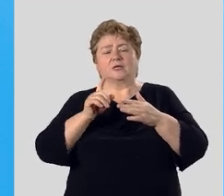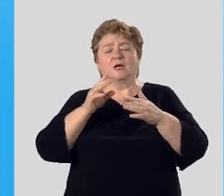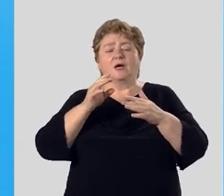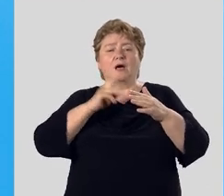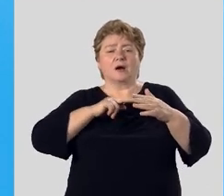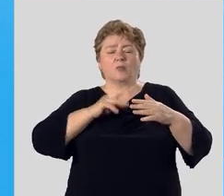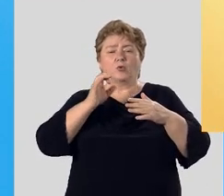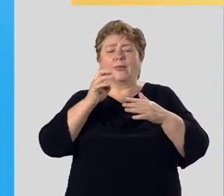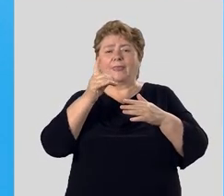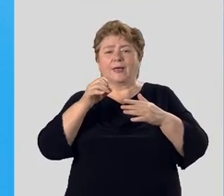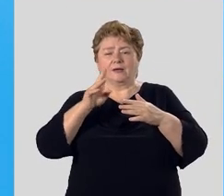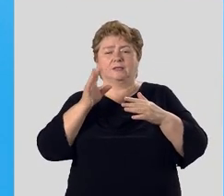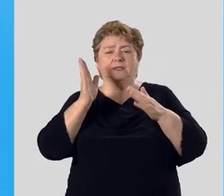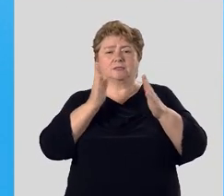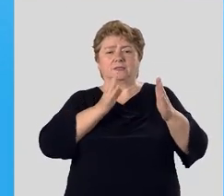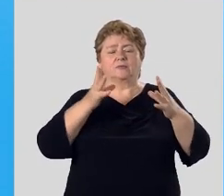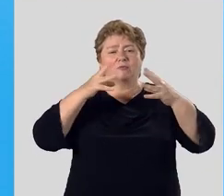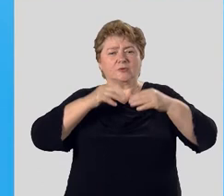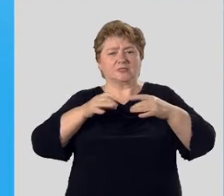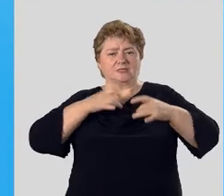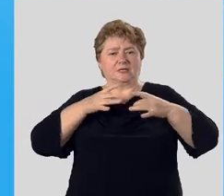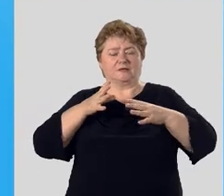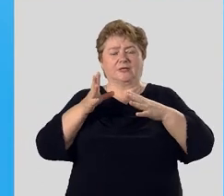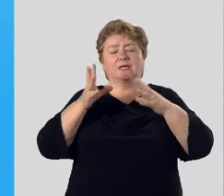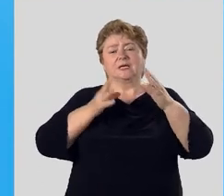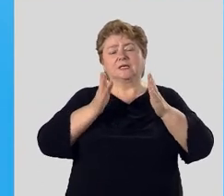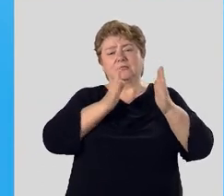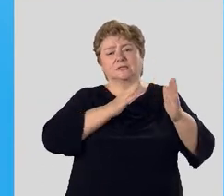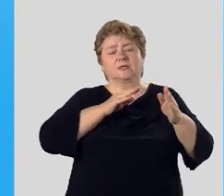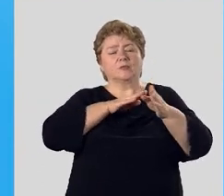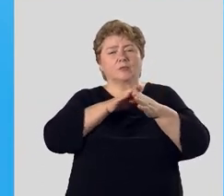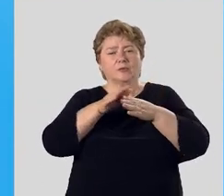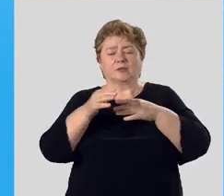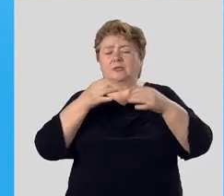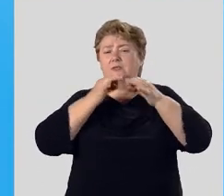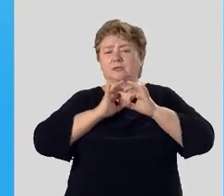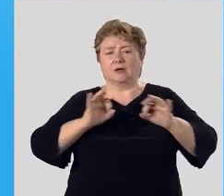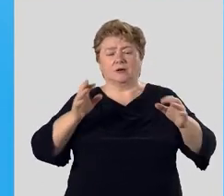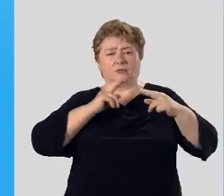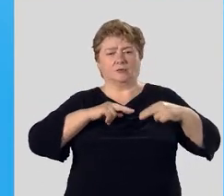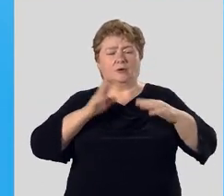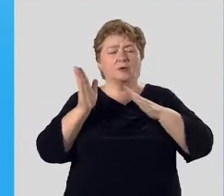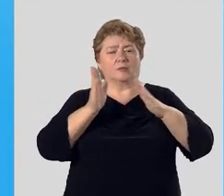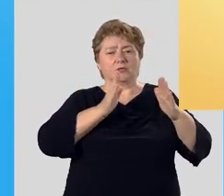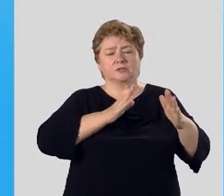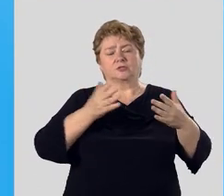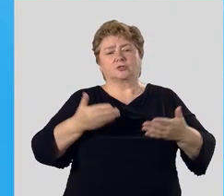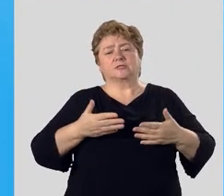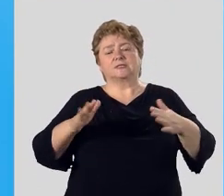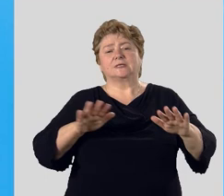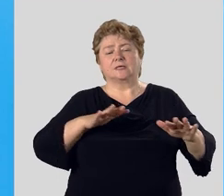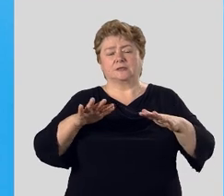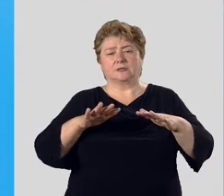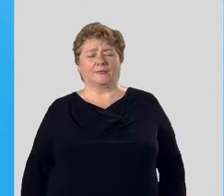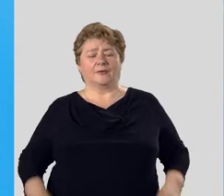Работа эндокринной системы совместно с нервной системой обеспечивает идеальную работу процессов